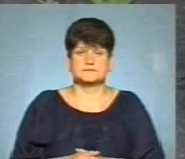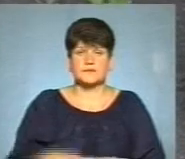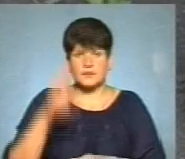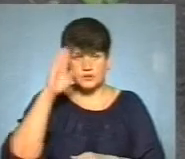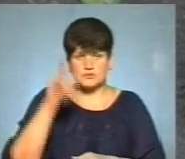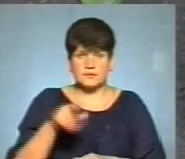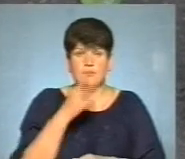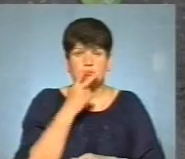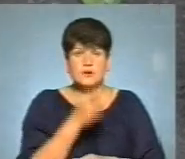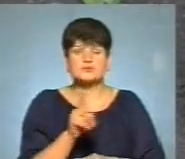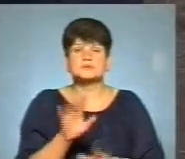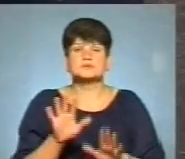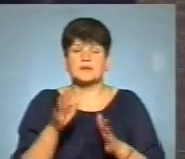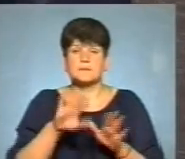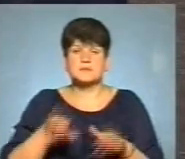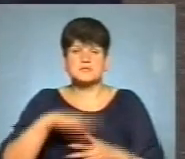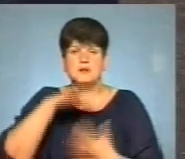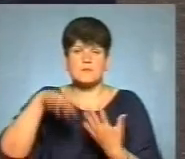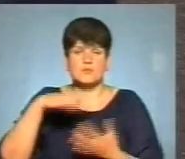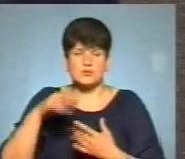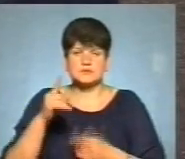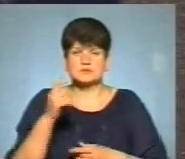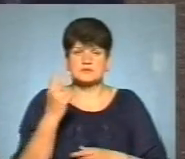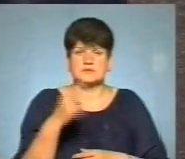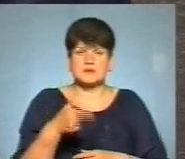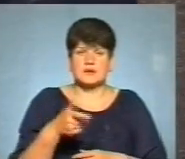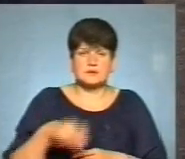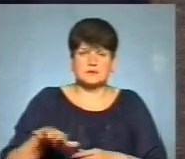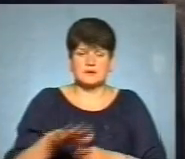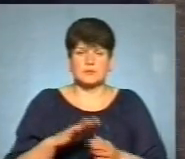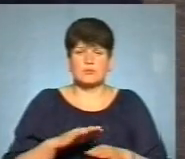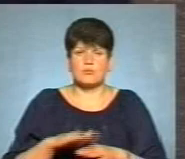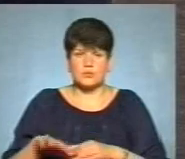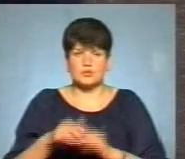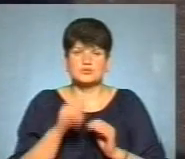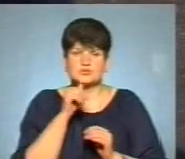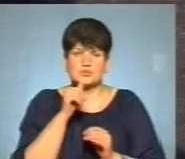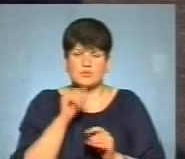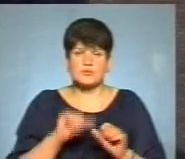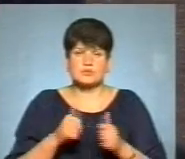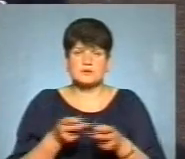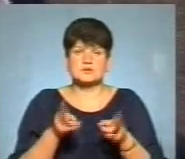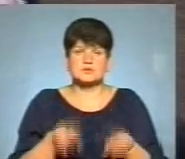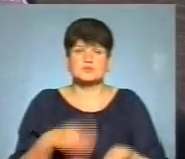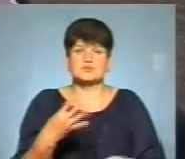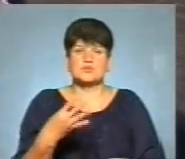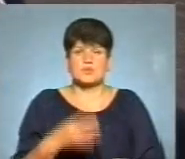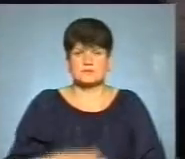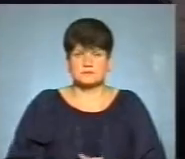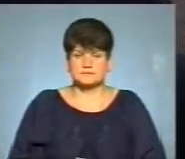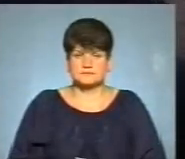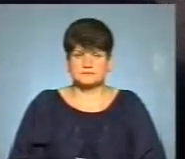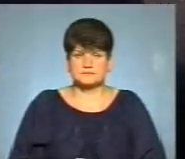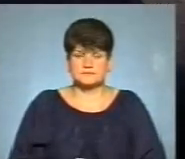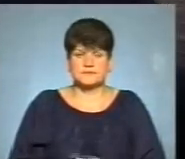Чоловік показує, що сталося після бурі. Каже, зі 120 гектарів площ цукрових буряків залишилося 40. Тут повалило все, і